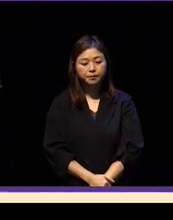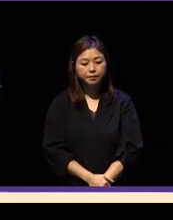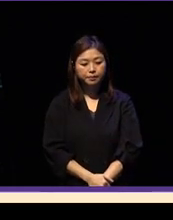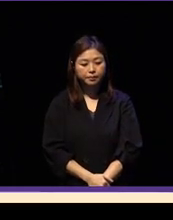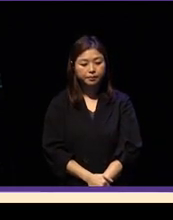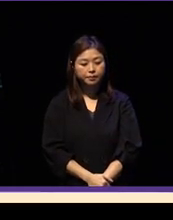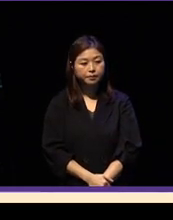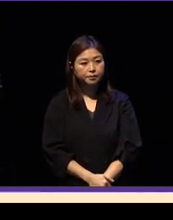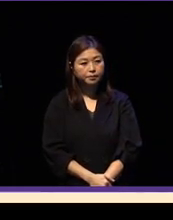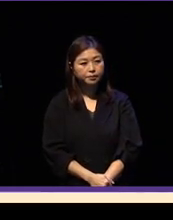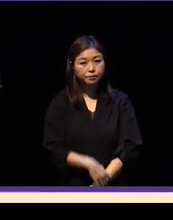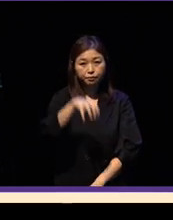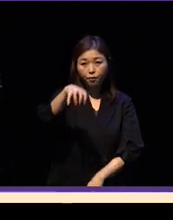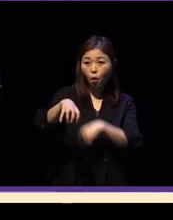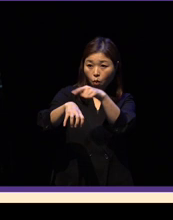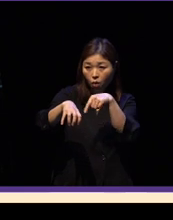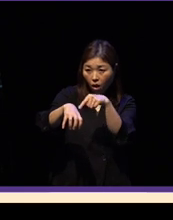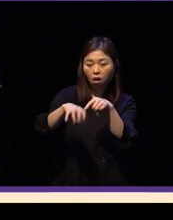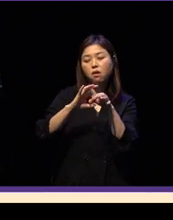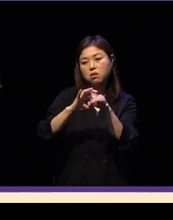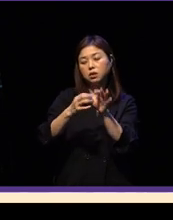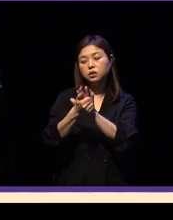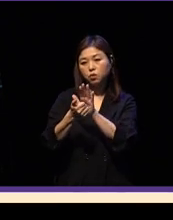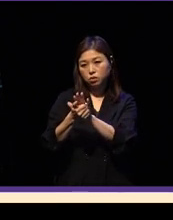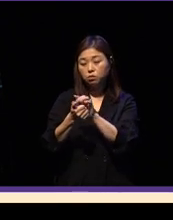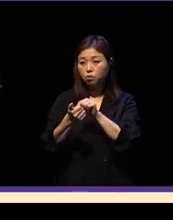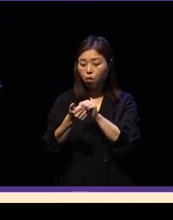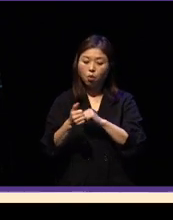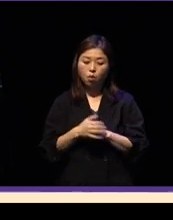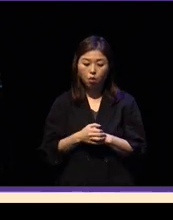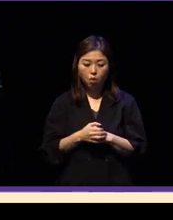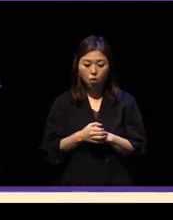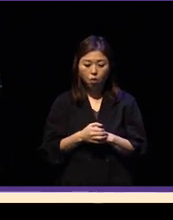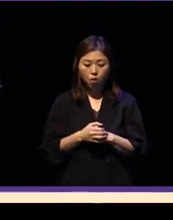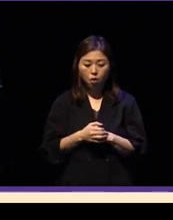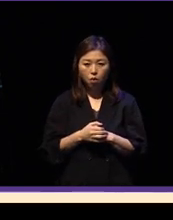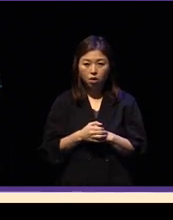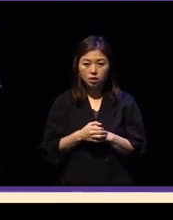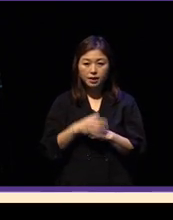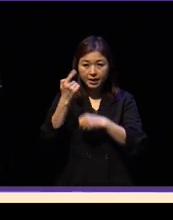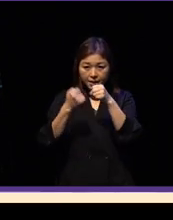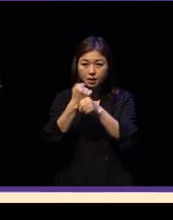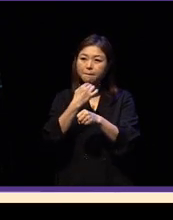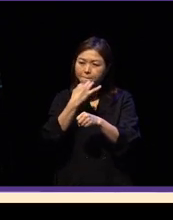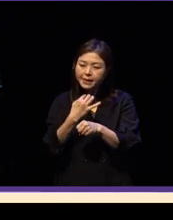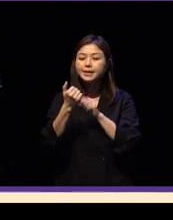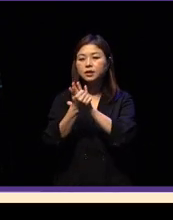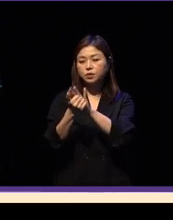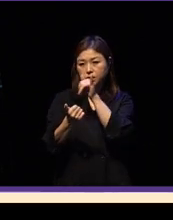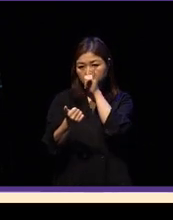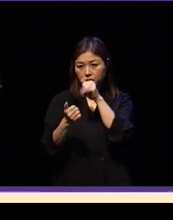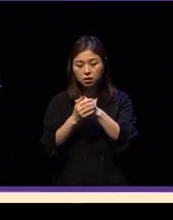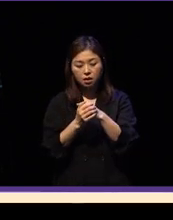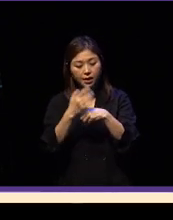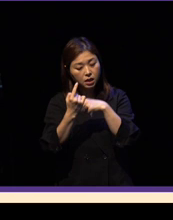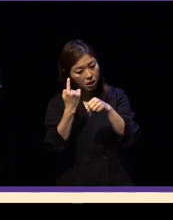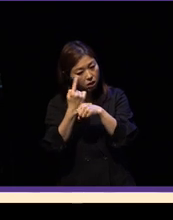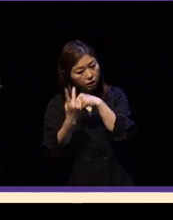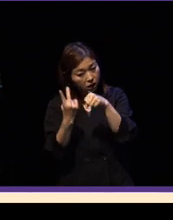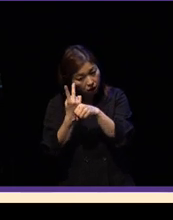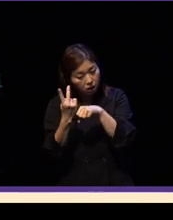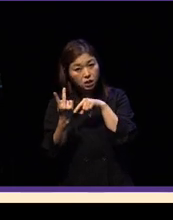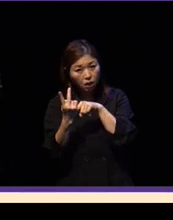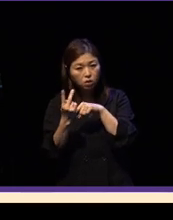다만 그 공간 유형에 대한 지원은 단년도 지원을 할 예정입니다 향후 한 1~2년까지는